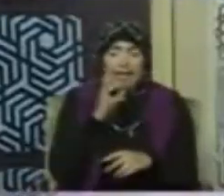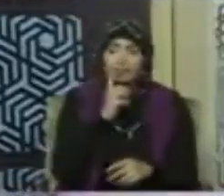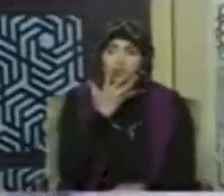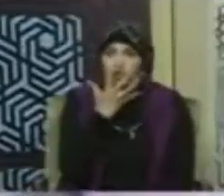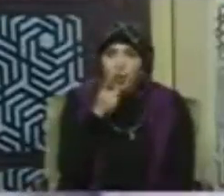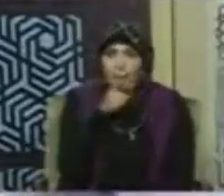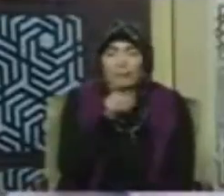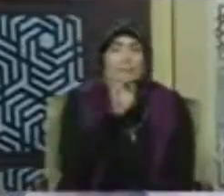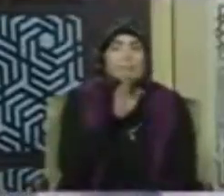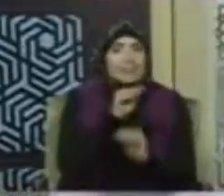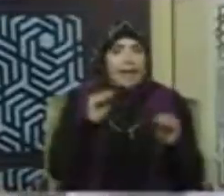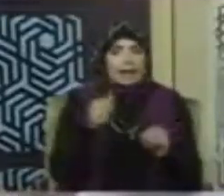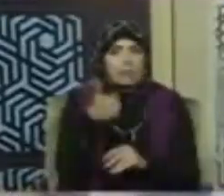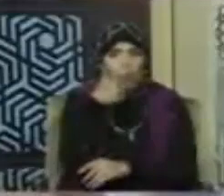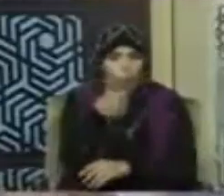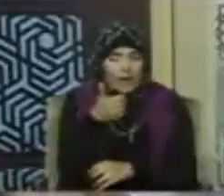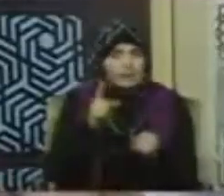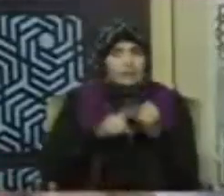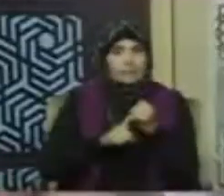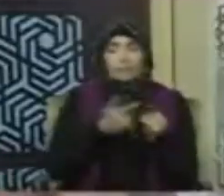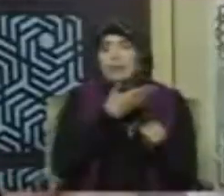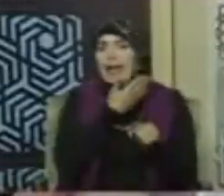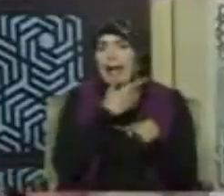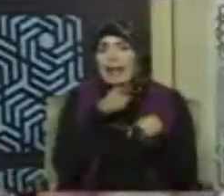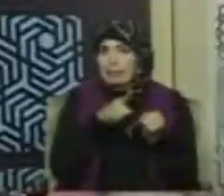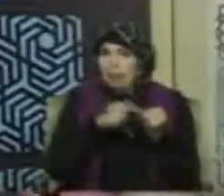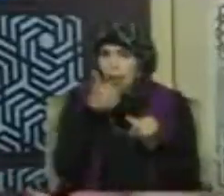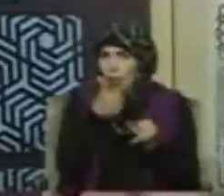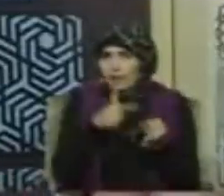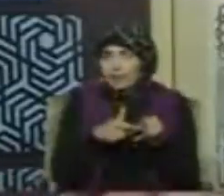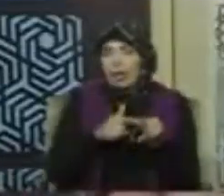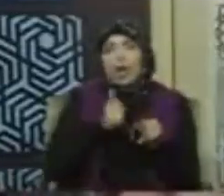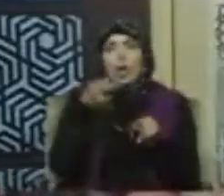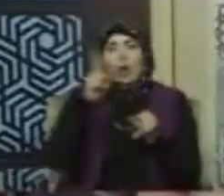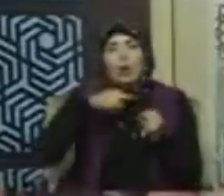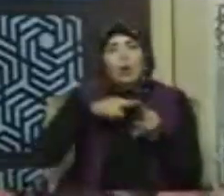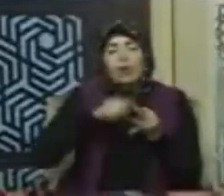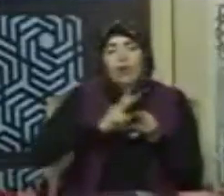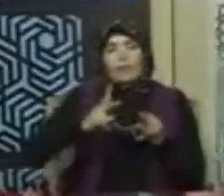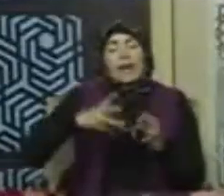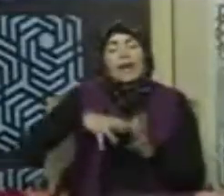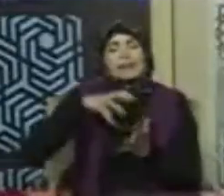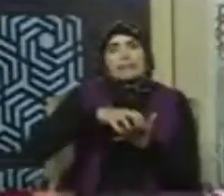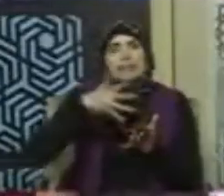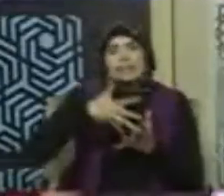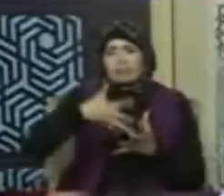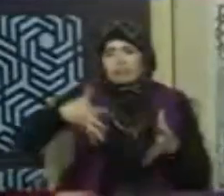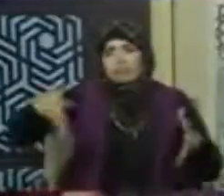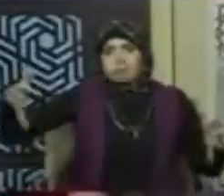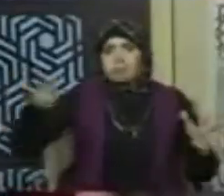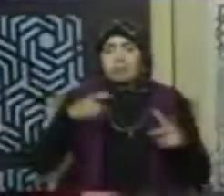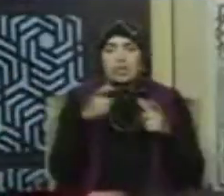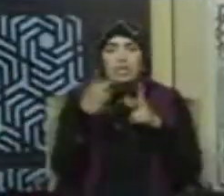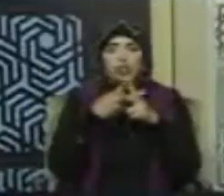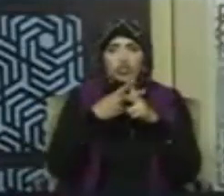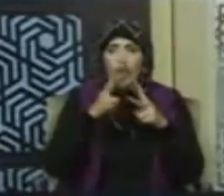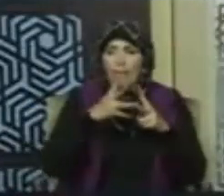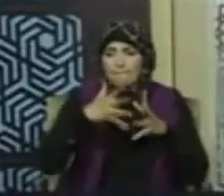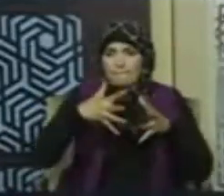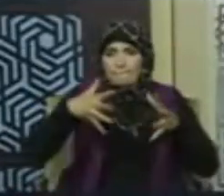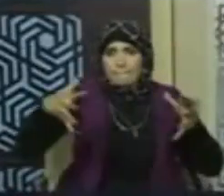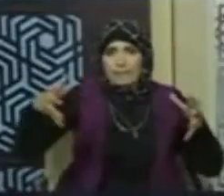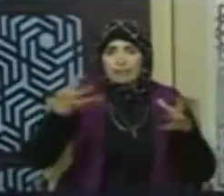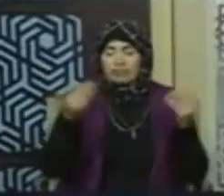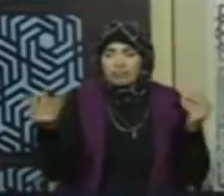تعليما جيدا ويجد خدمات جيدة، ومع الزيادة السكانية غير المنضبطة بمقاييس